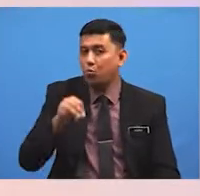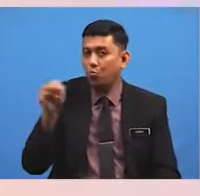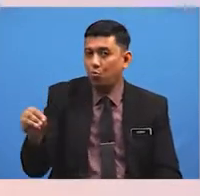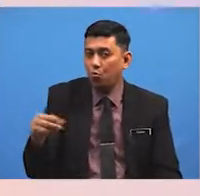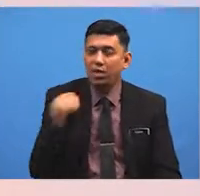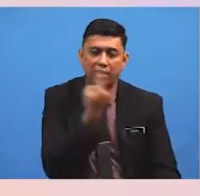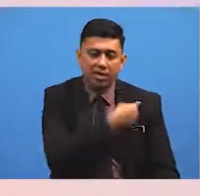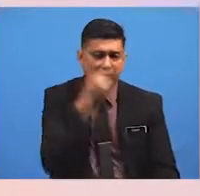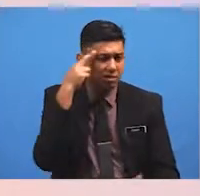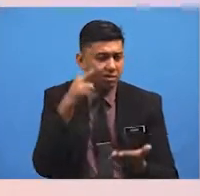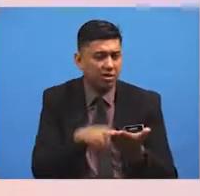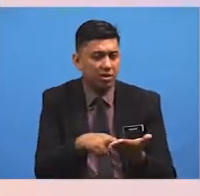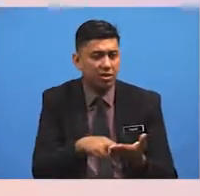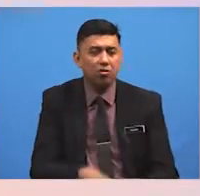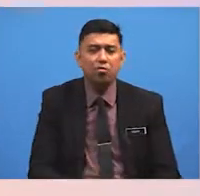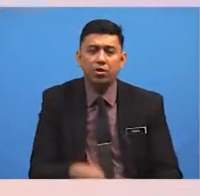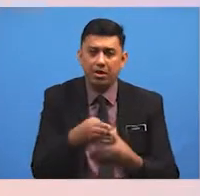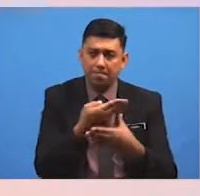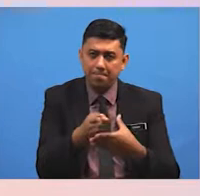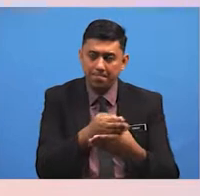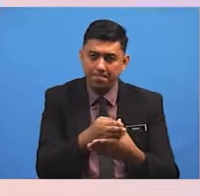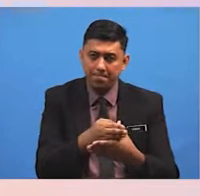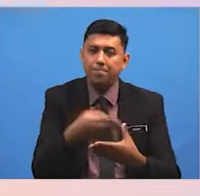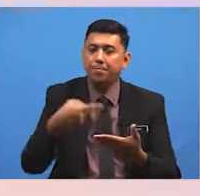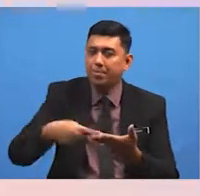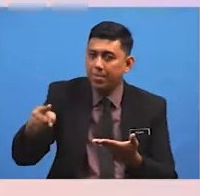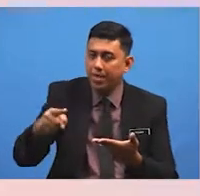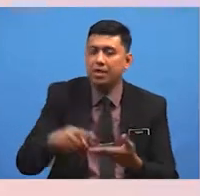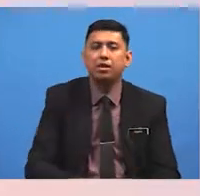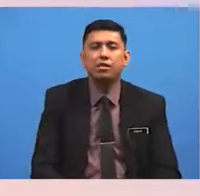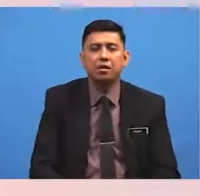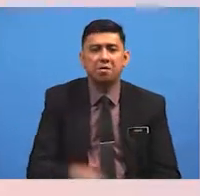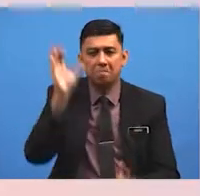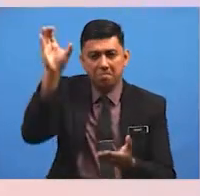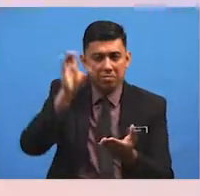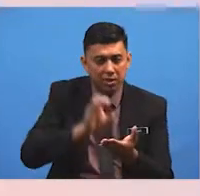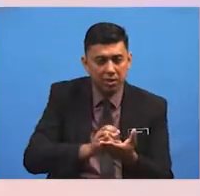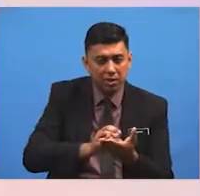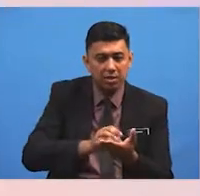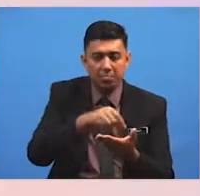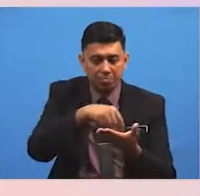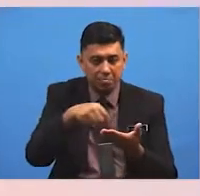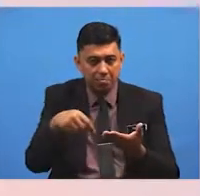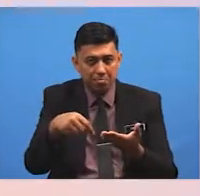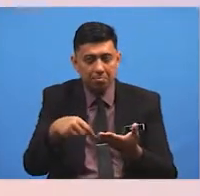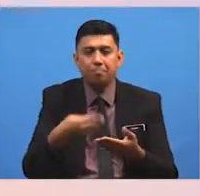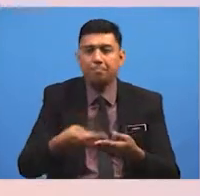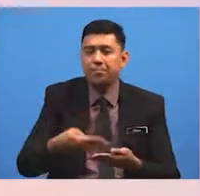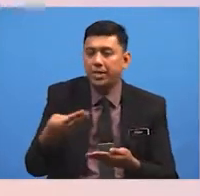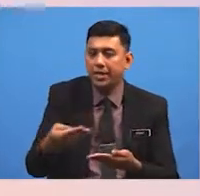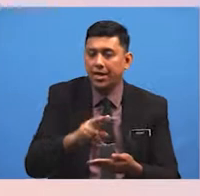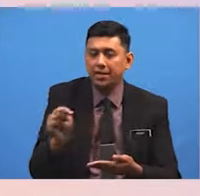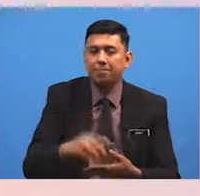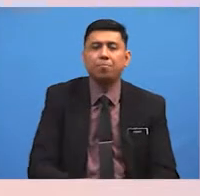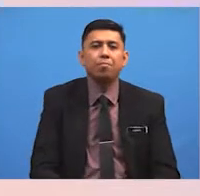murid-murid ditelepon dan di bahagian komponen pembayaran kita catat butiran sebagai media